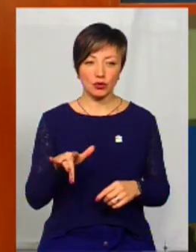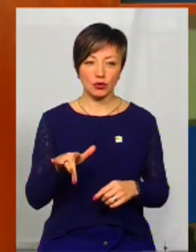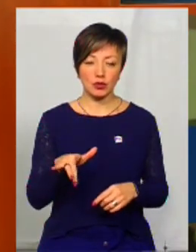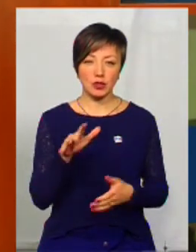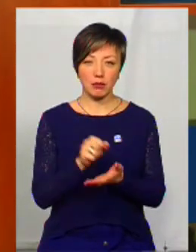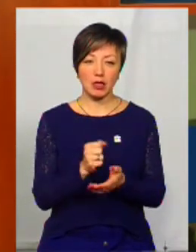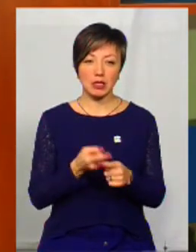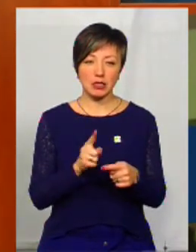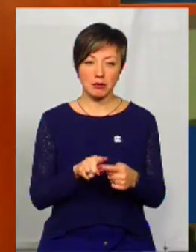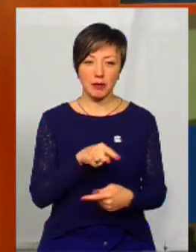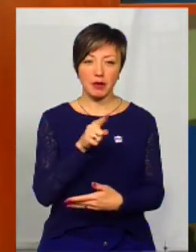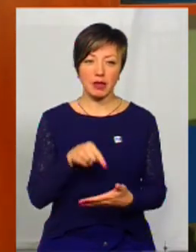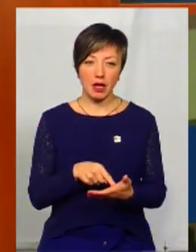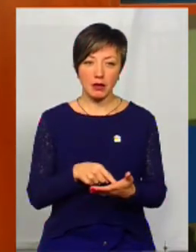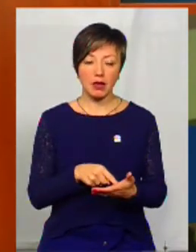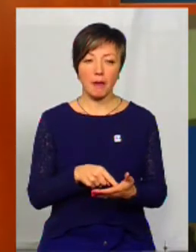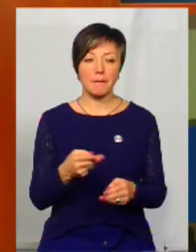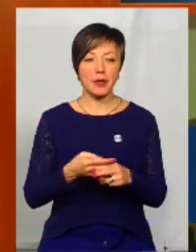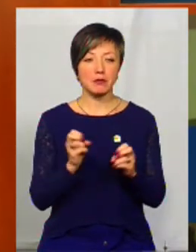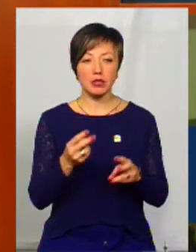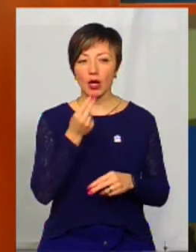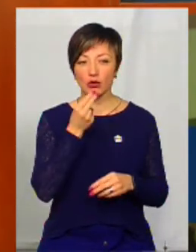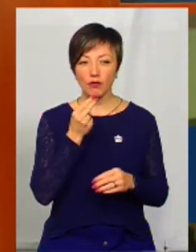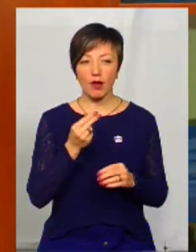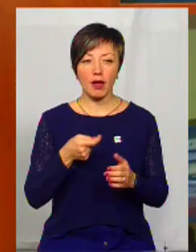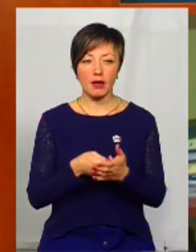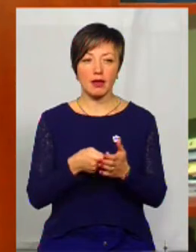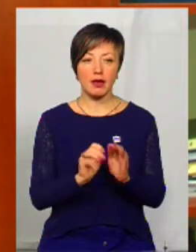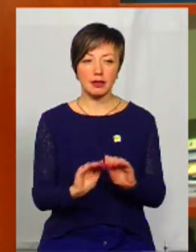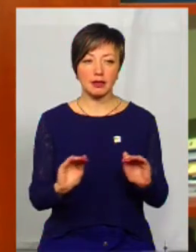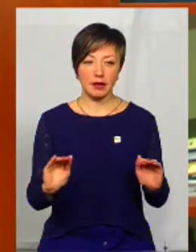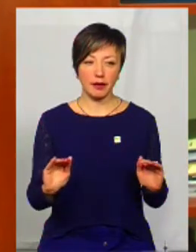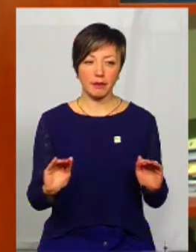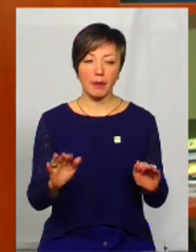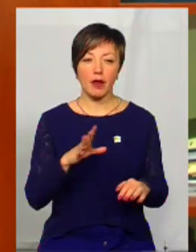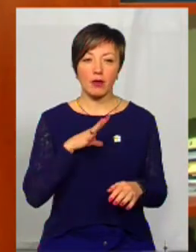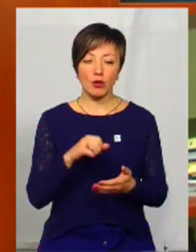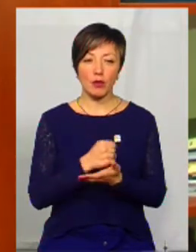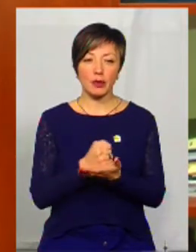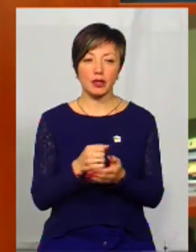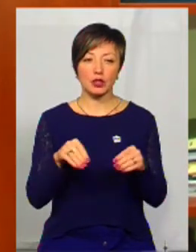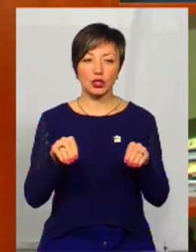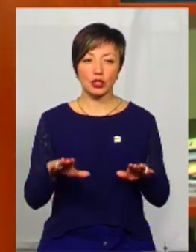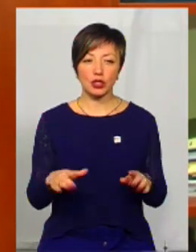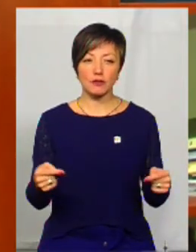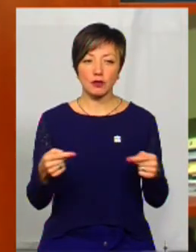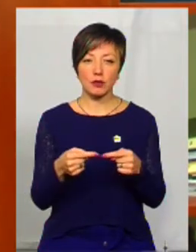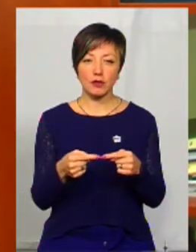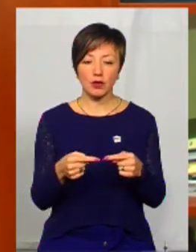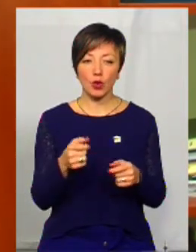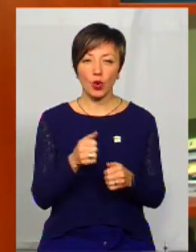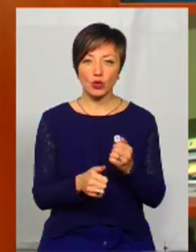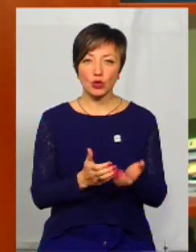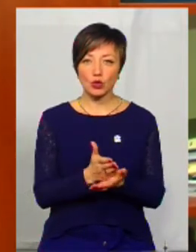цими питаннями, а саме питання безпечності харчування наших дітей. Було прийнято рішення відповідно до